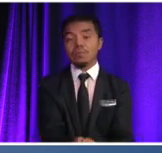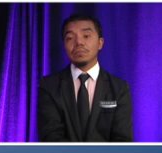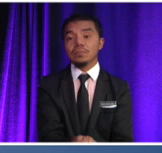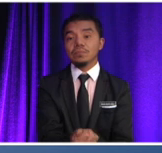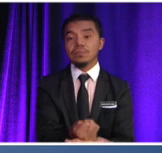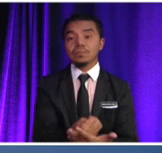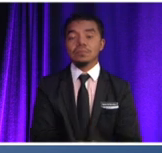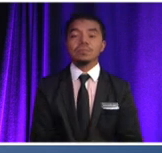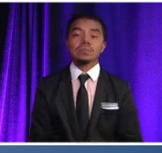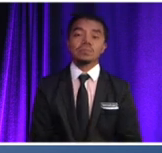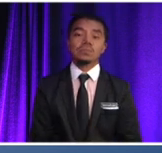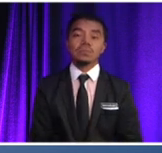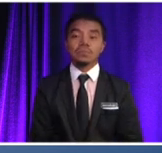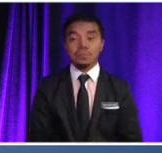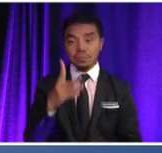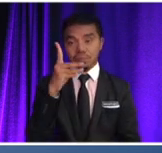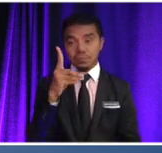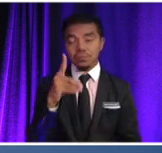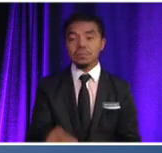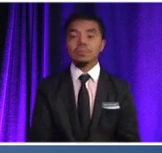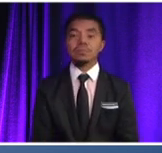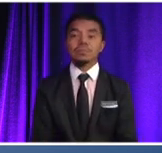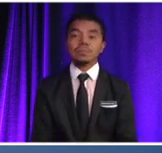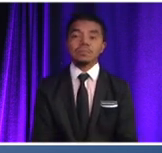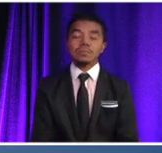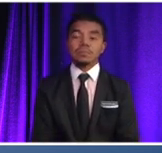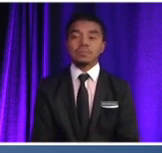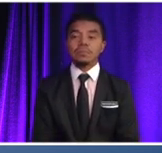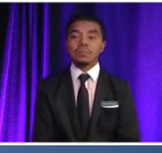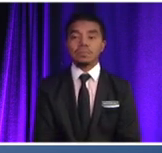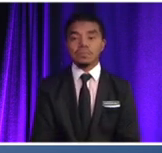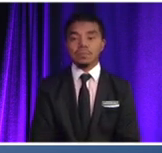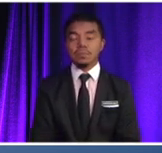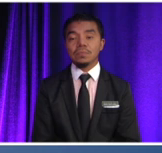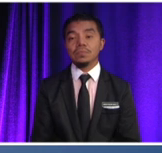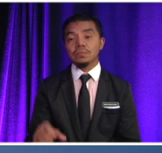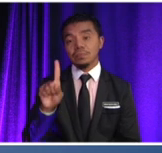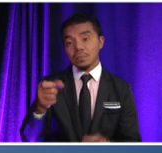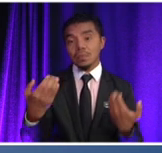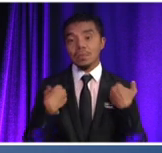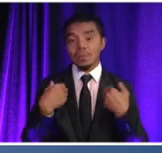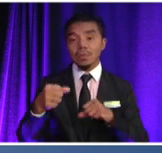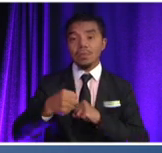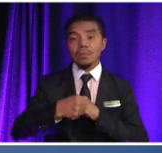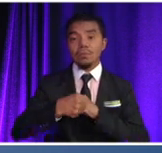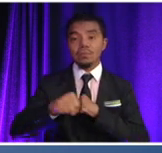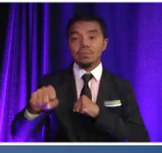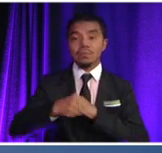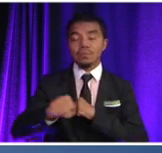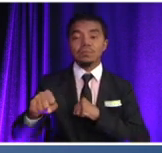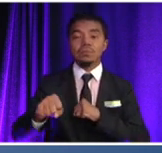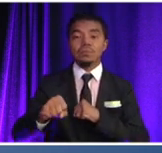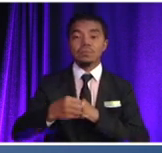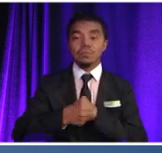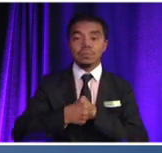dia adalah di promosi harus strategi supaya pemasaran berjaya jawabannya ialah si